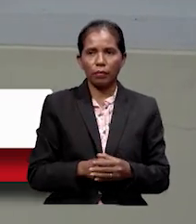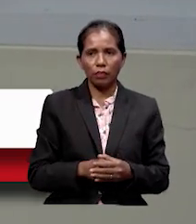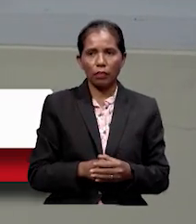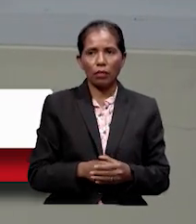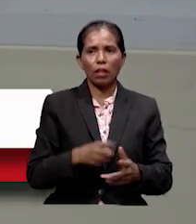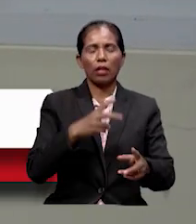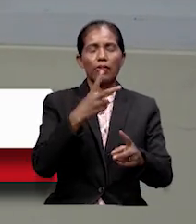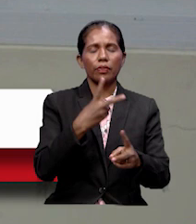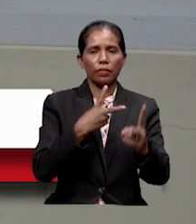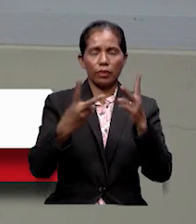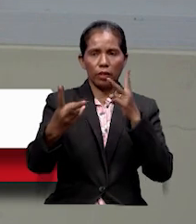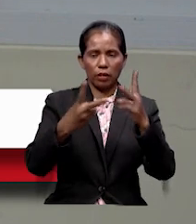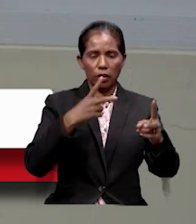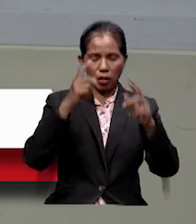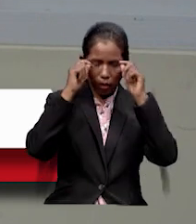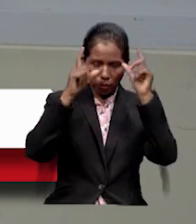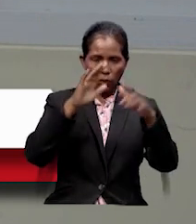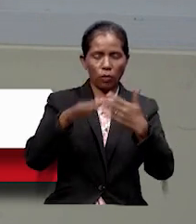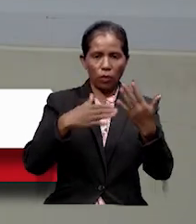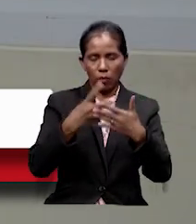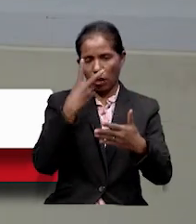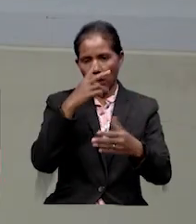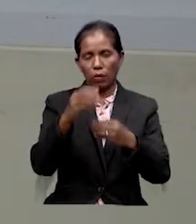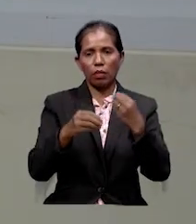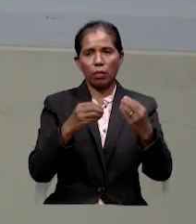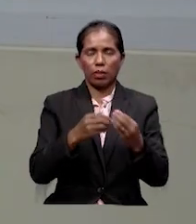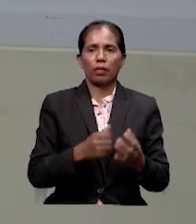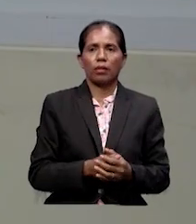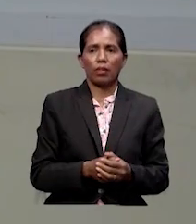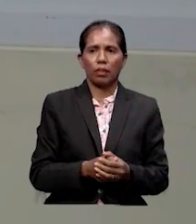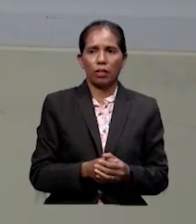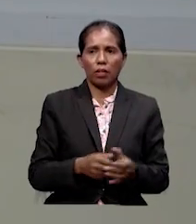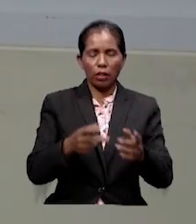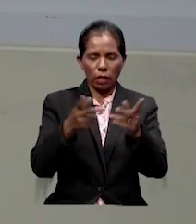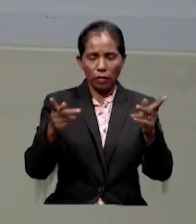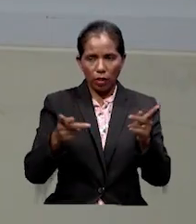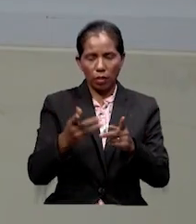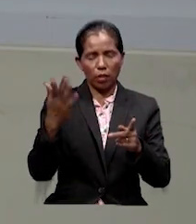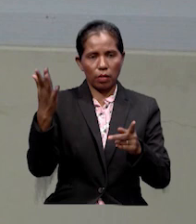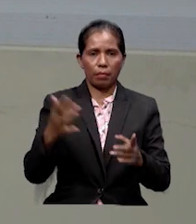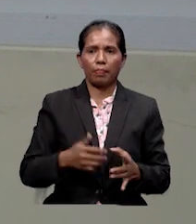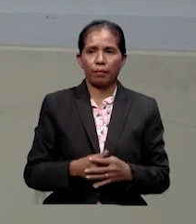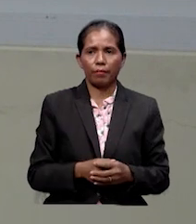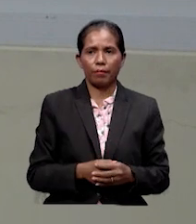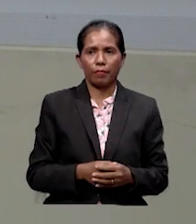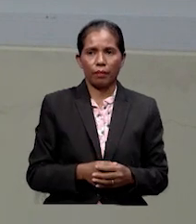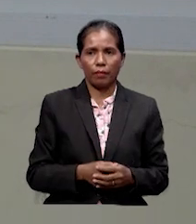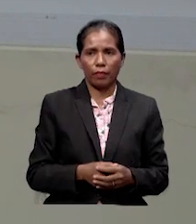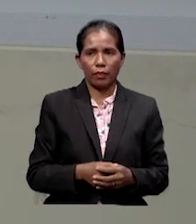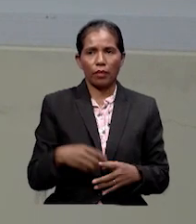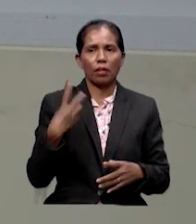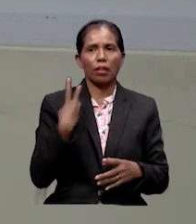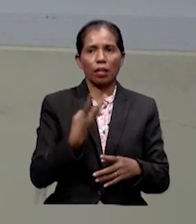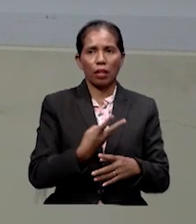di Muara Toma pada hari kondisi Korea. Kondisi Korea yang baik itu dia tu produs. Dalam hal ini itu negara